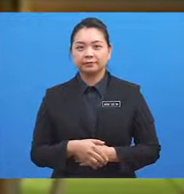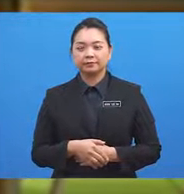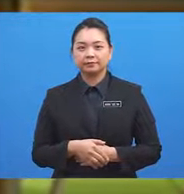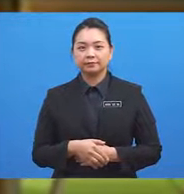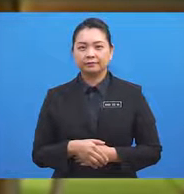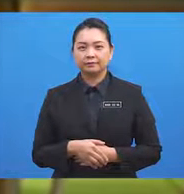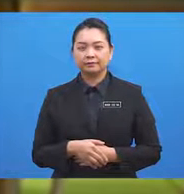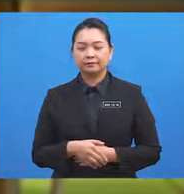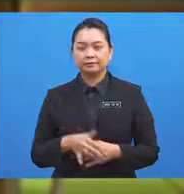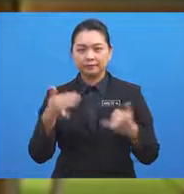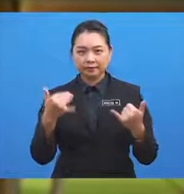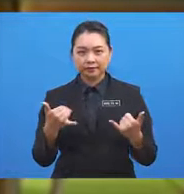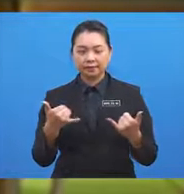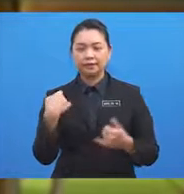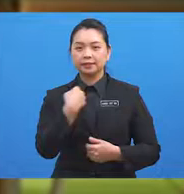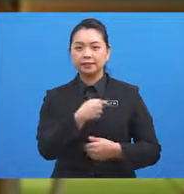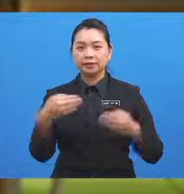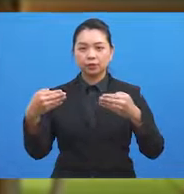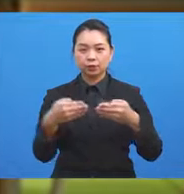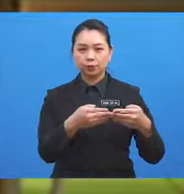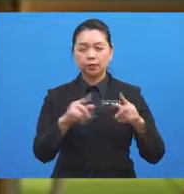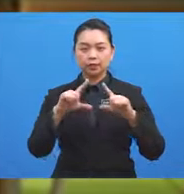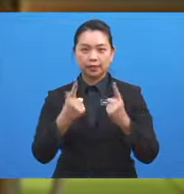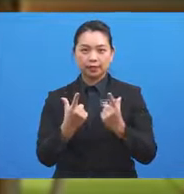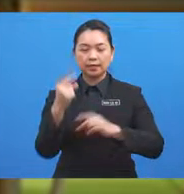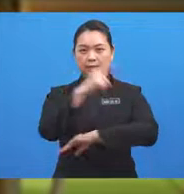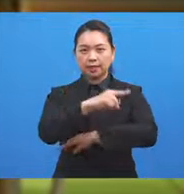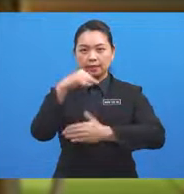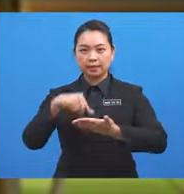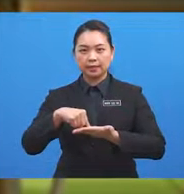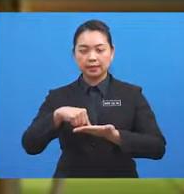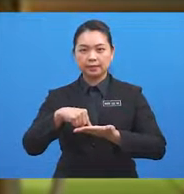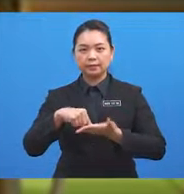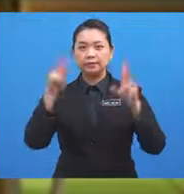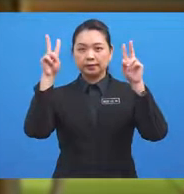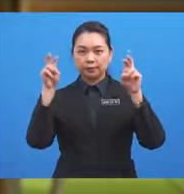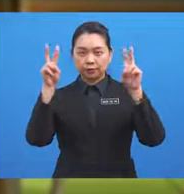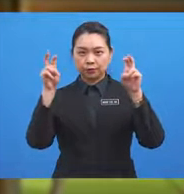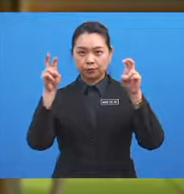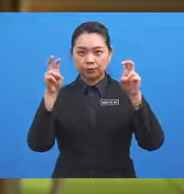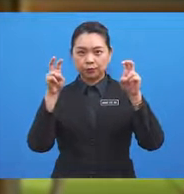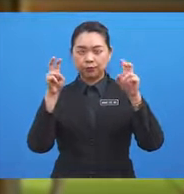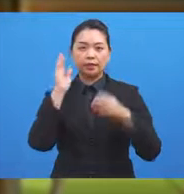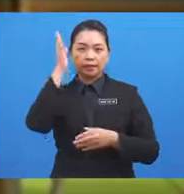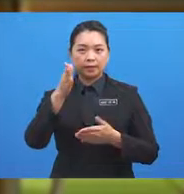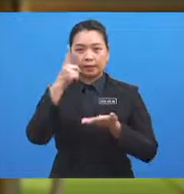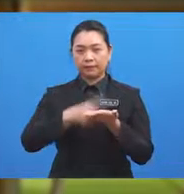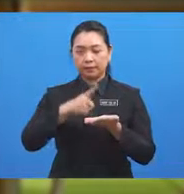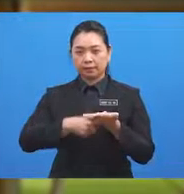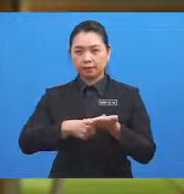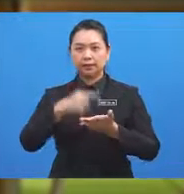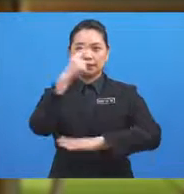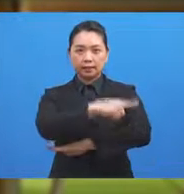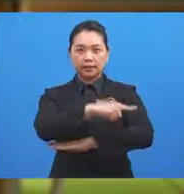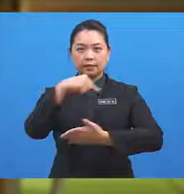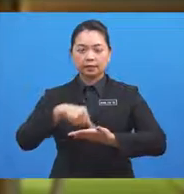Baiklah, mari kita teruskan kelas kita pada hari ini. Tajuk yang akan dibincangkan pada